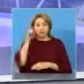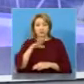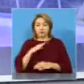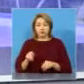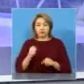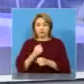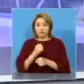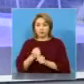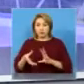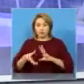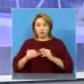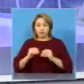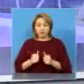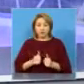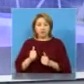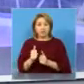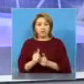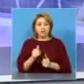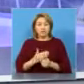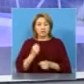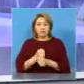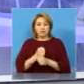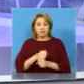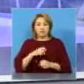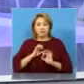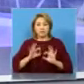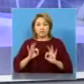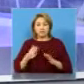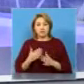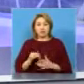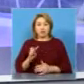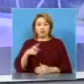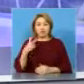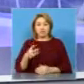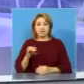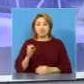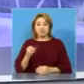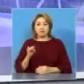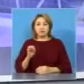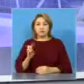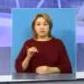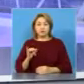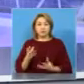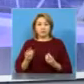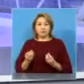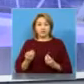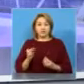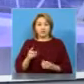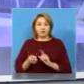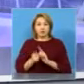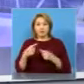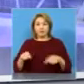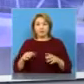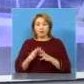асқан жұмыстарды қорытындылап алда атқарылатын істер туралы баяндады. Рауан 2, Шелисай, кеңес Нокин және іргедегі өзге де